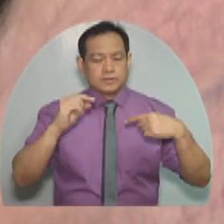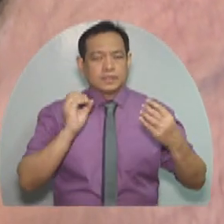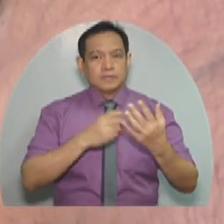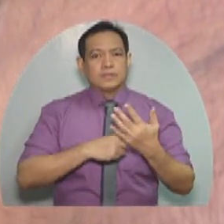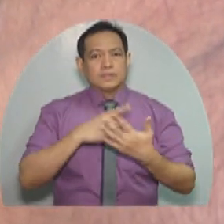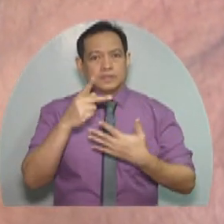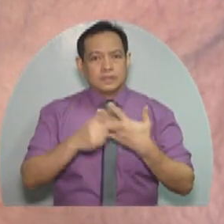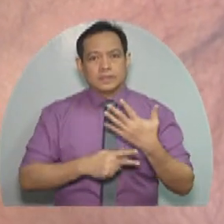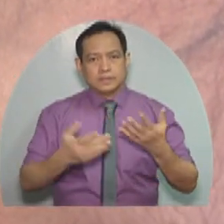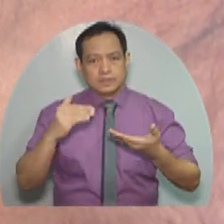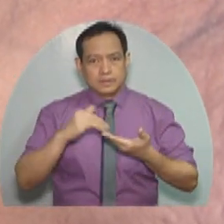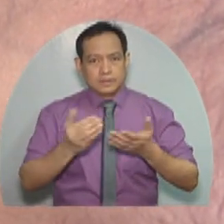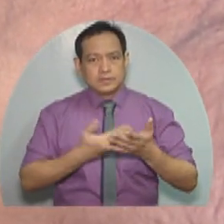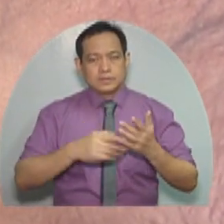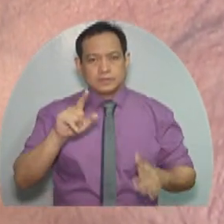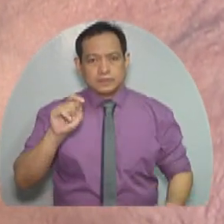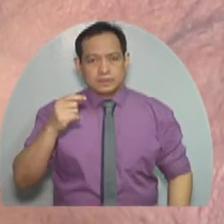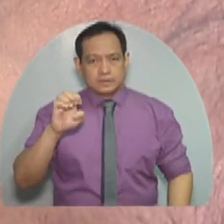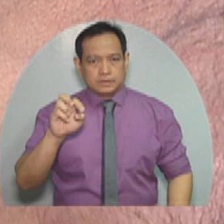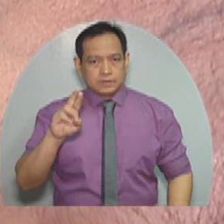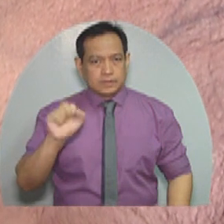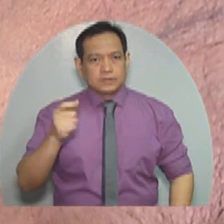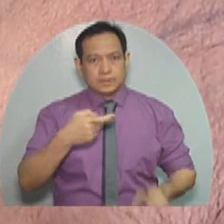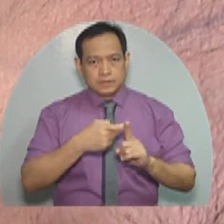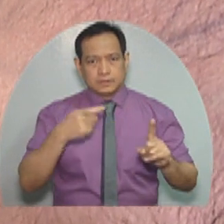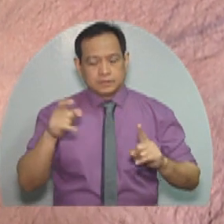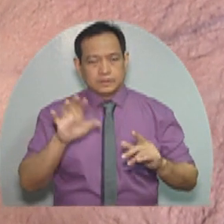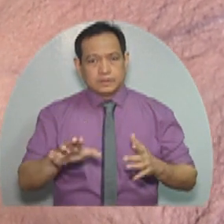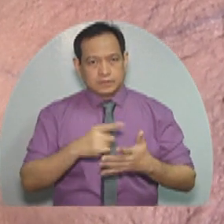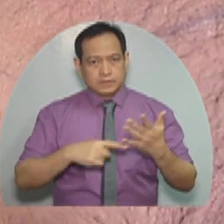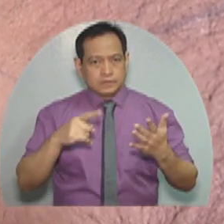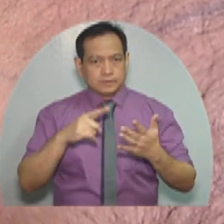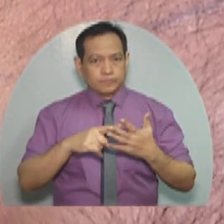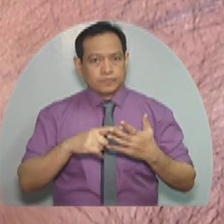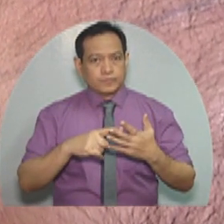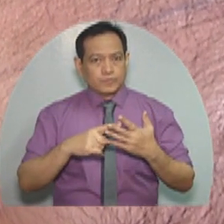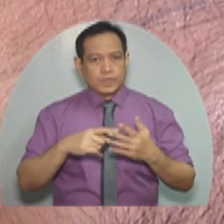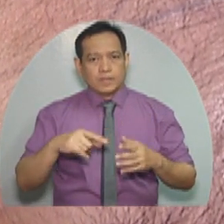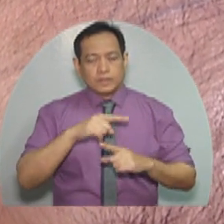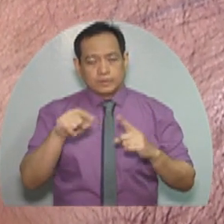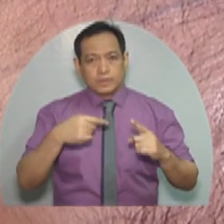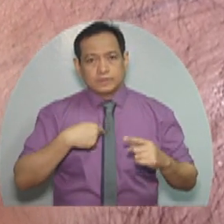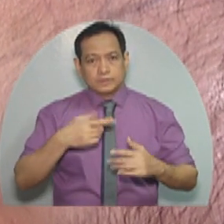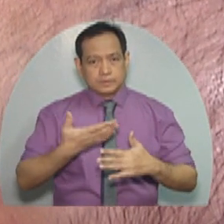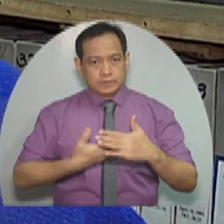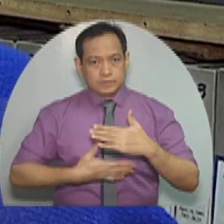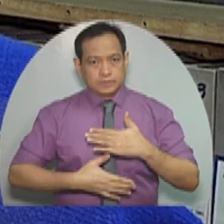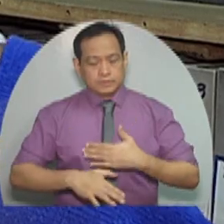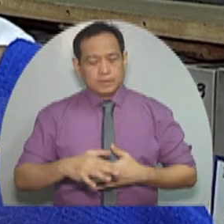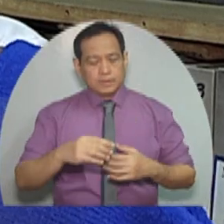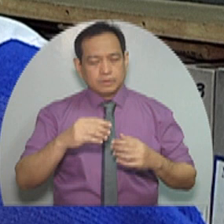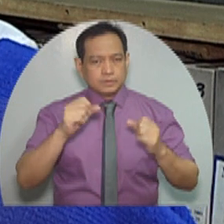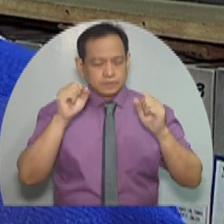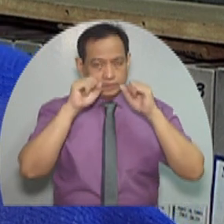Dumulog sa ating programa si Teresa Frivaldo para sa anak niyang si Yumi Jean. Ano po, yung pinanganak ko po siya,